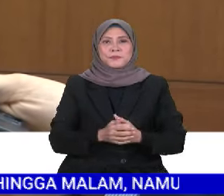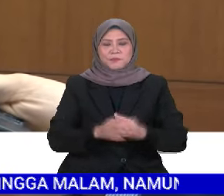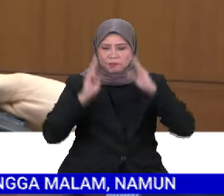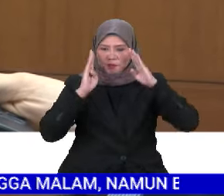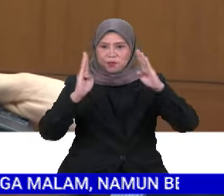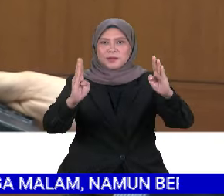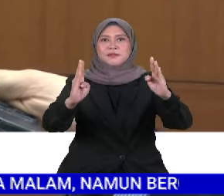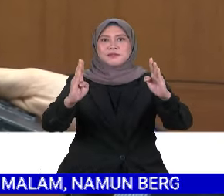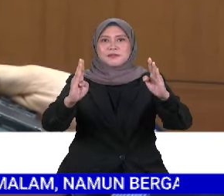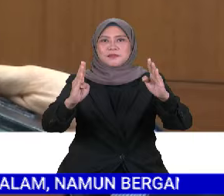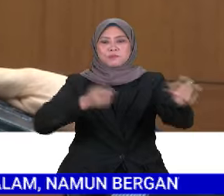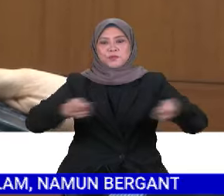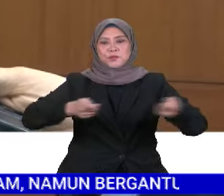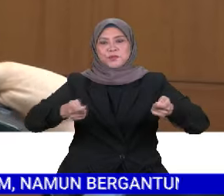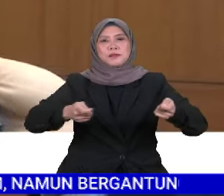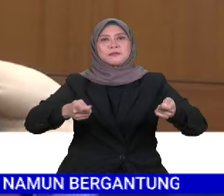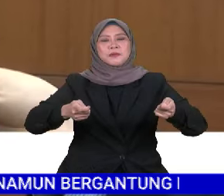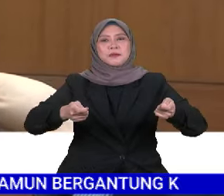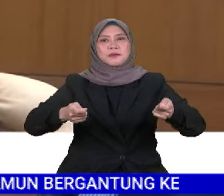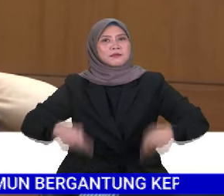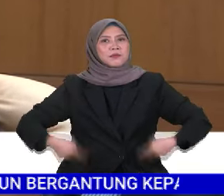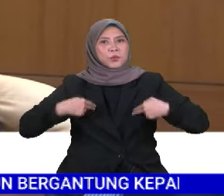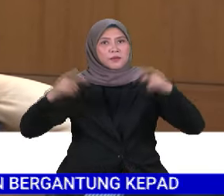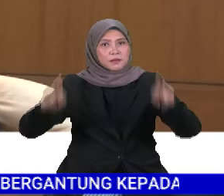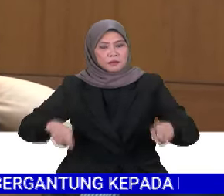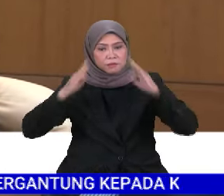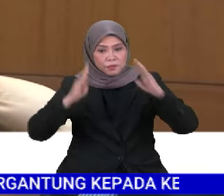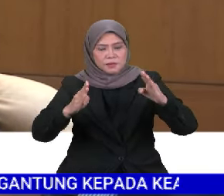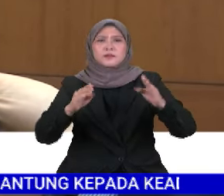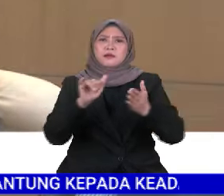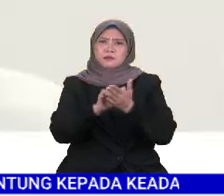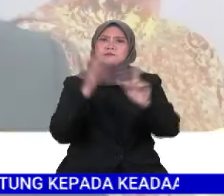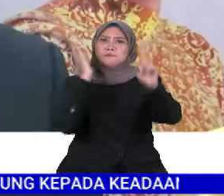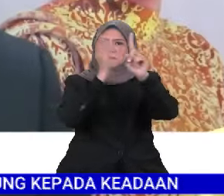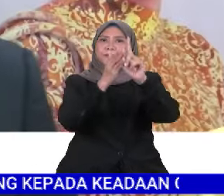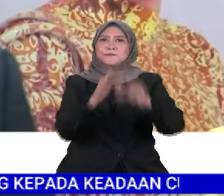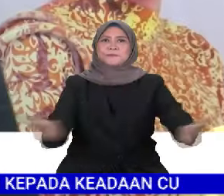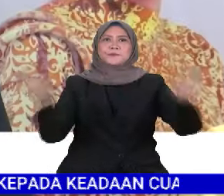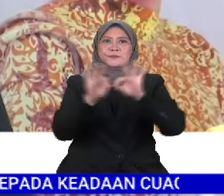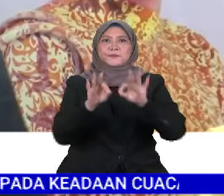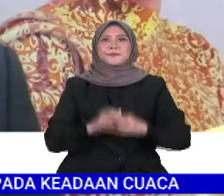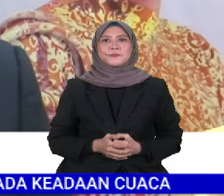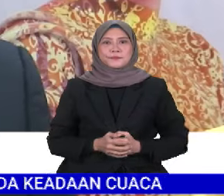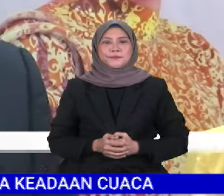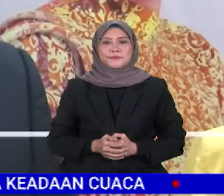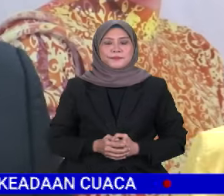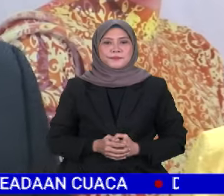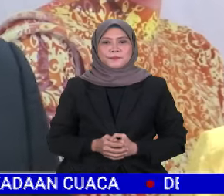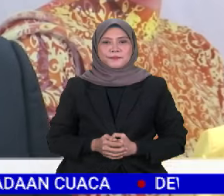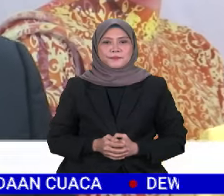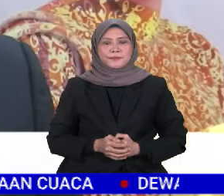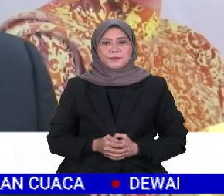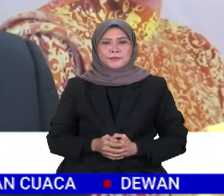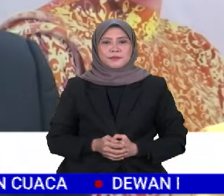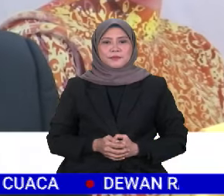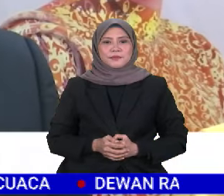lebih fokus pengurusan pentadbiran kehidupan rakyat, itu menjadi keutamaan kita. So there is a fixed expenditure. Ada